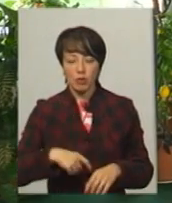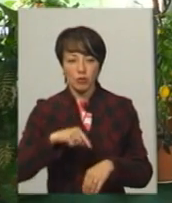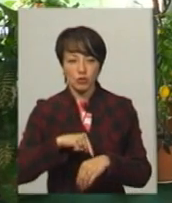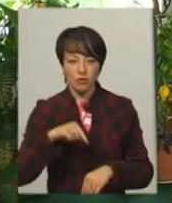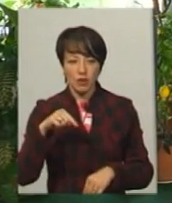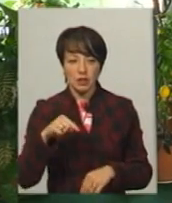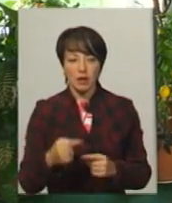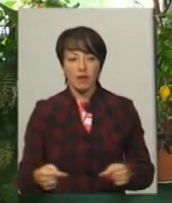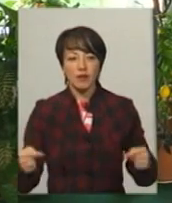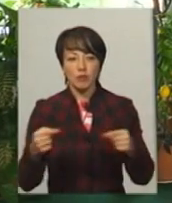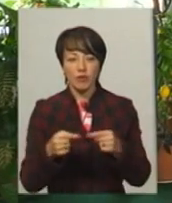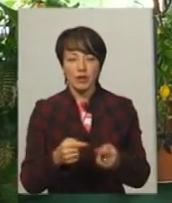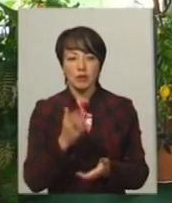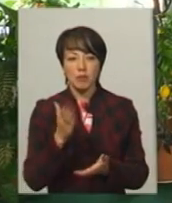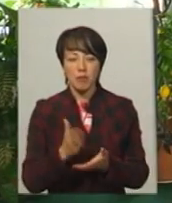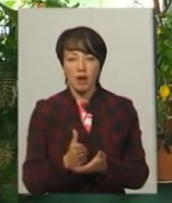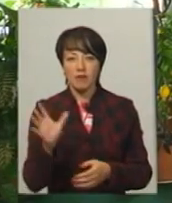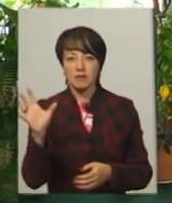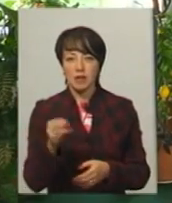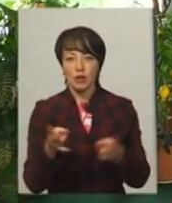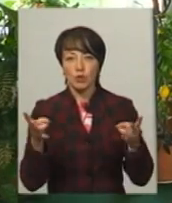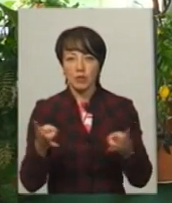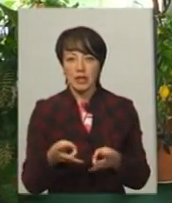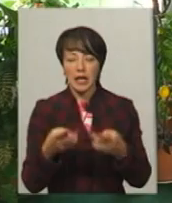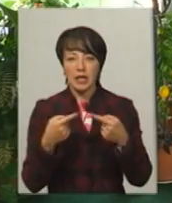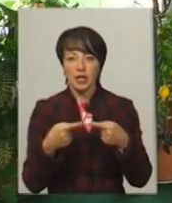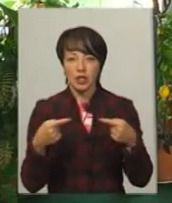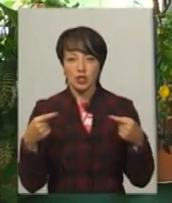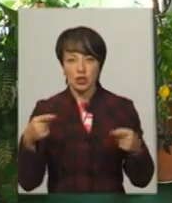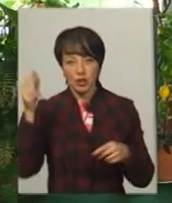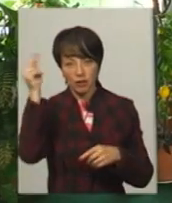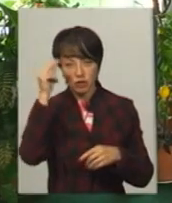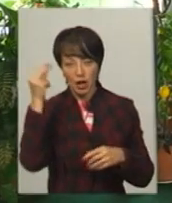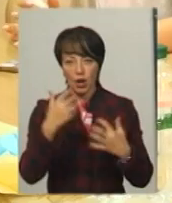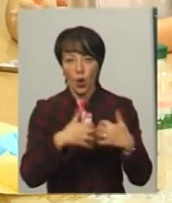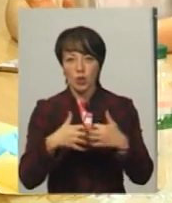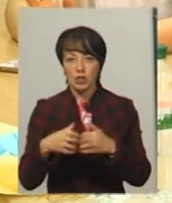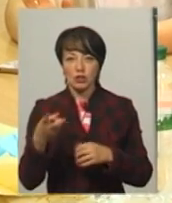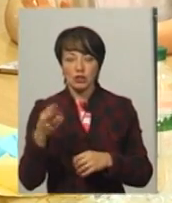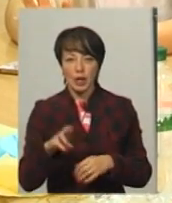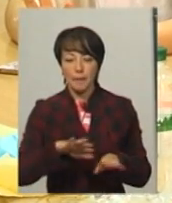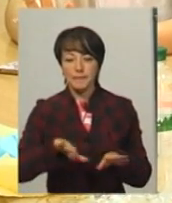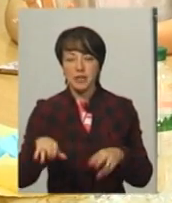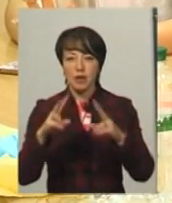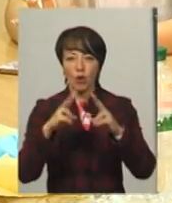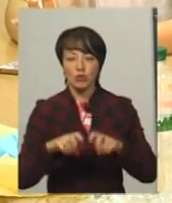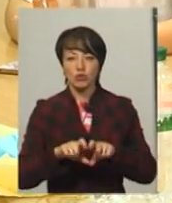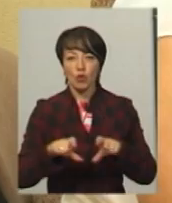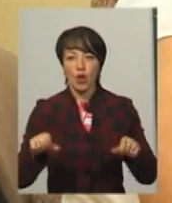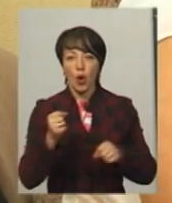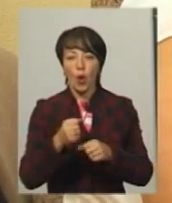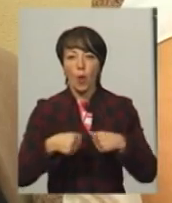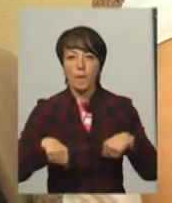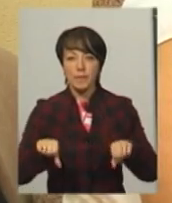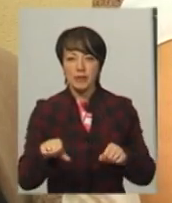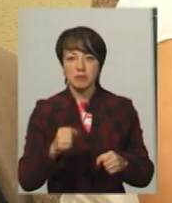почувати. Відповідно, мають все необхідне дидактично-навчальне оснащення. Після огляду школи комісія підбиває